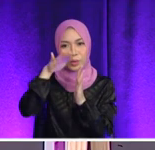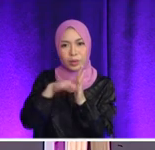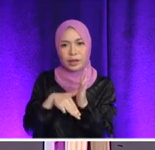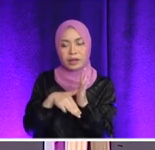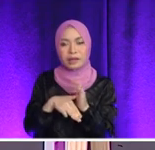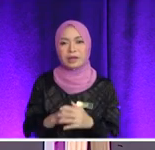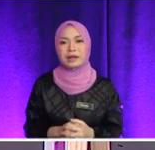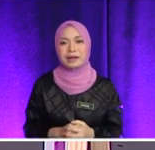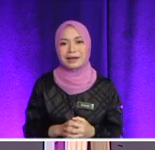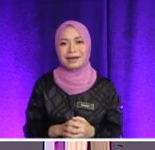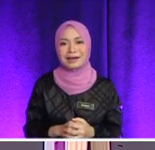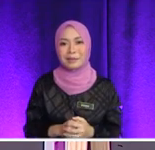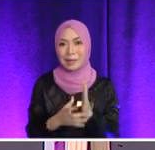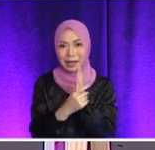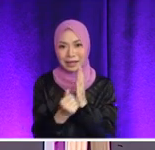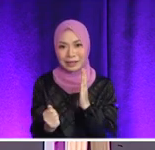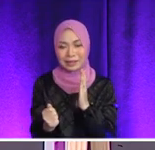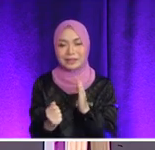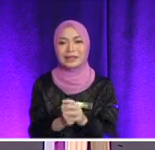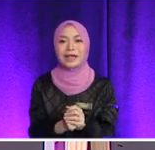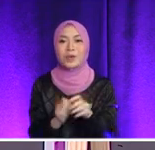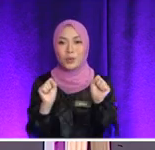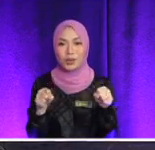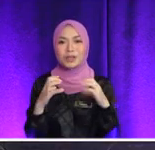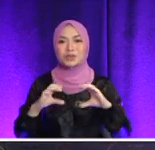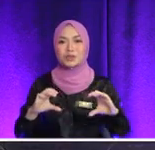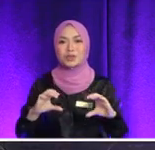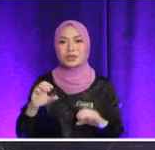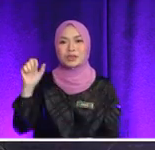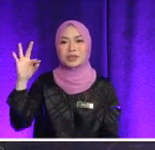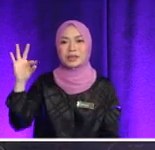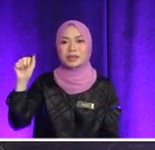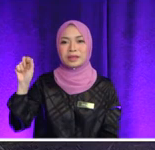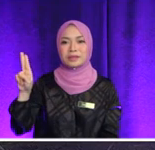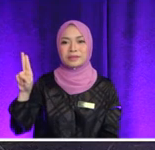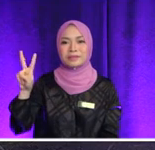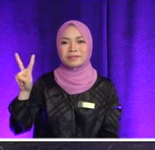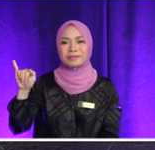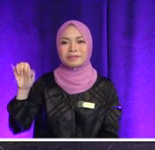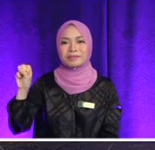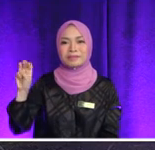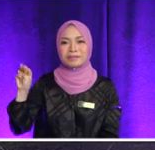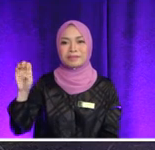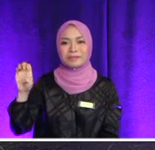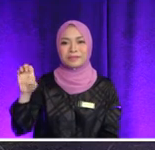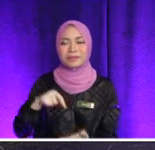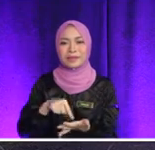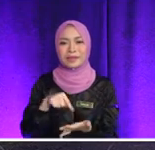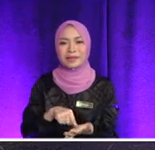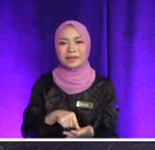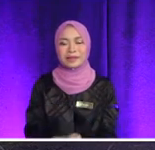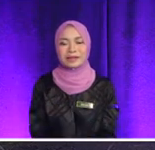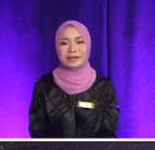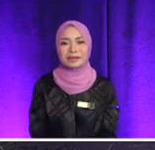mengasih hasil karya dengan mengambil aliran ini sendiri oke Baik terima kasih sekali lagi kepada cek gusraya